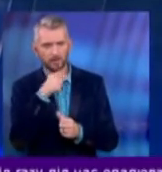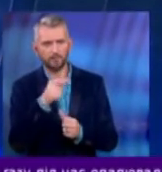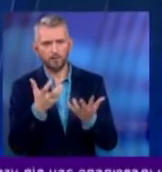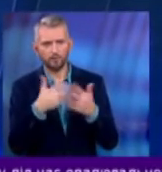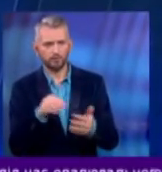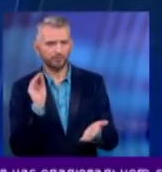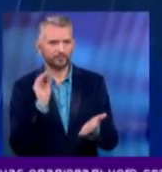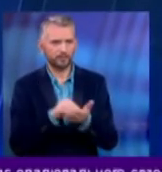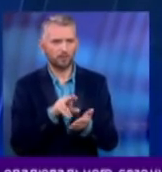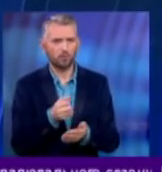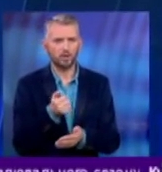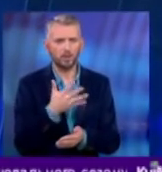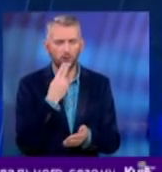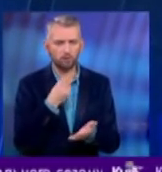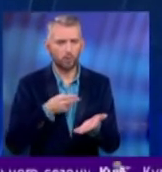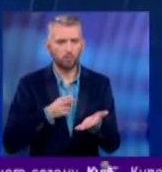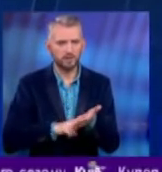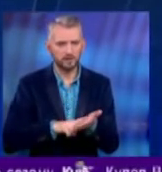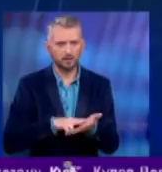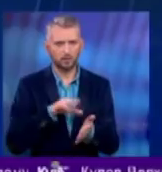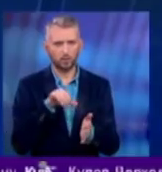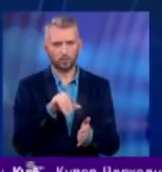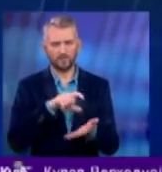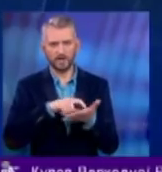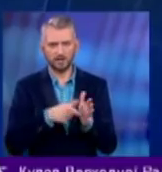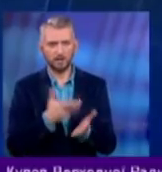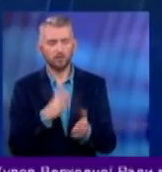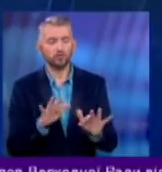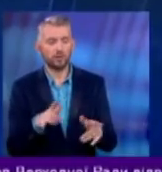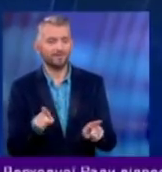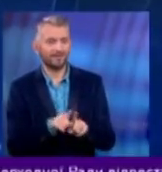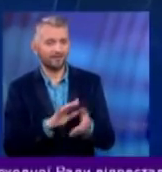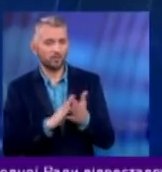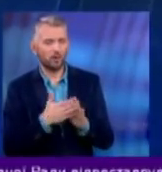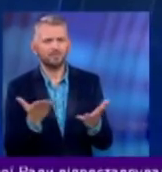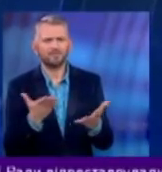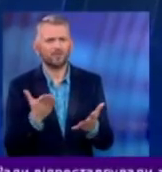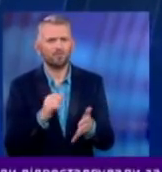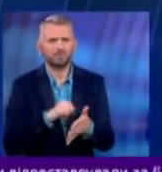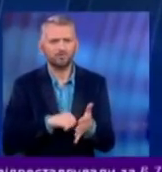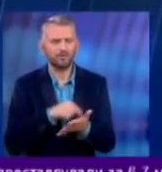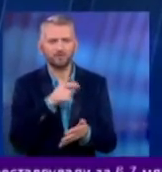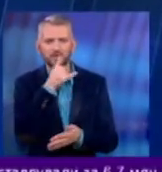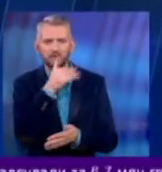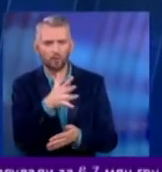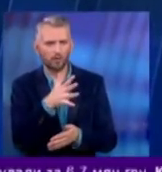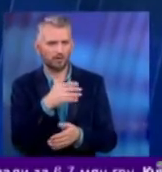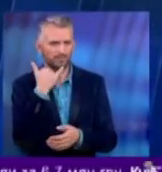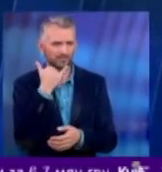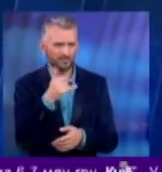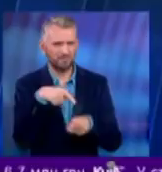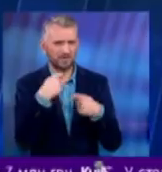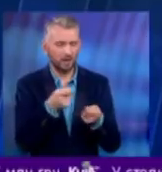автоматично нараховується по кількості прописаних у квартирі. Якщо сталася така ситуація, що ви з якоїсь причини не змогли цього зробити, то ви